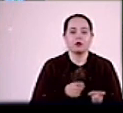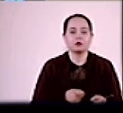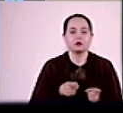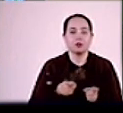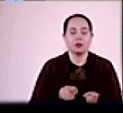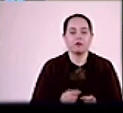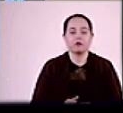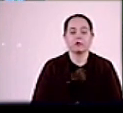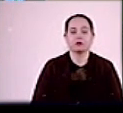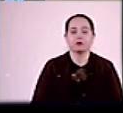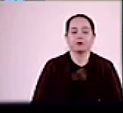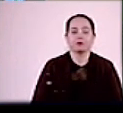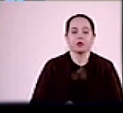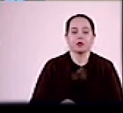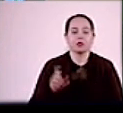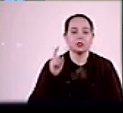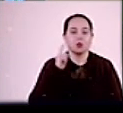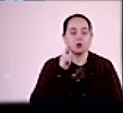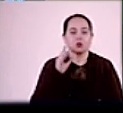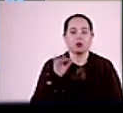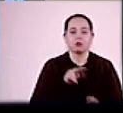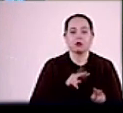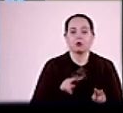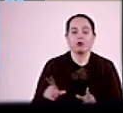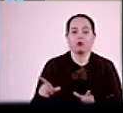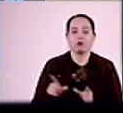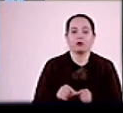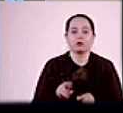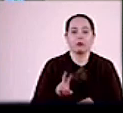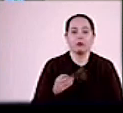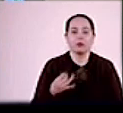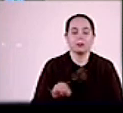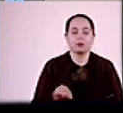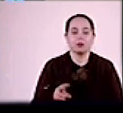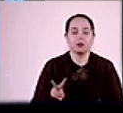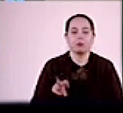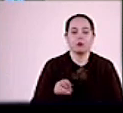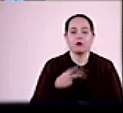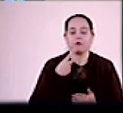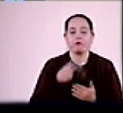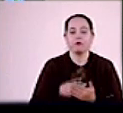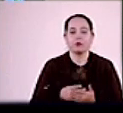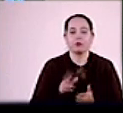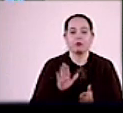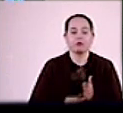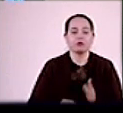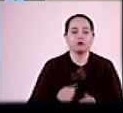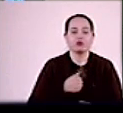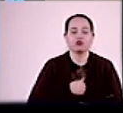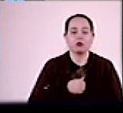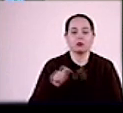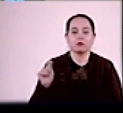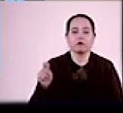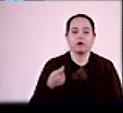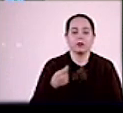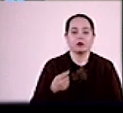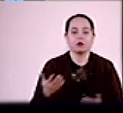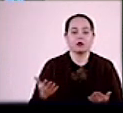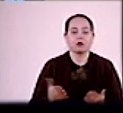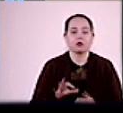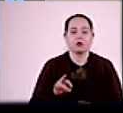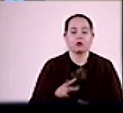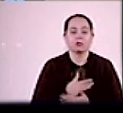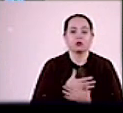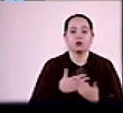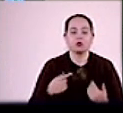расстреливает. Слушая и наблюдая вместе с Петей, мы видим беспощадность войны, которую он